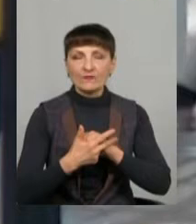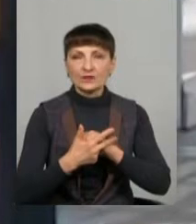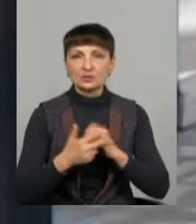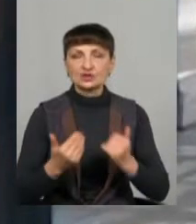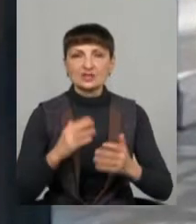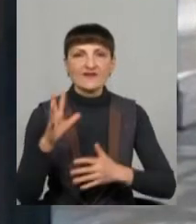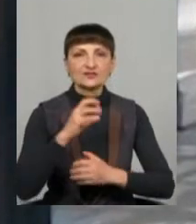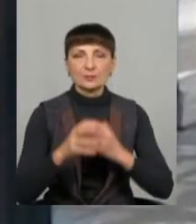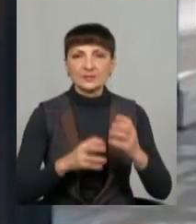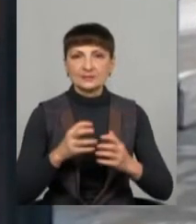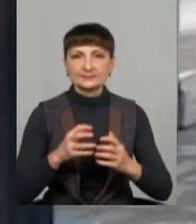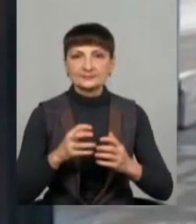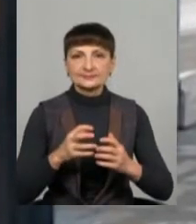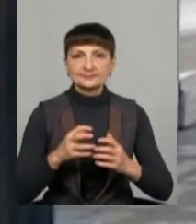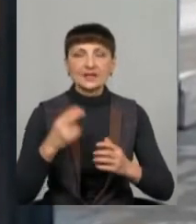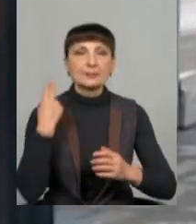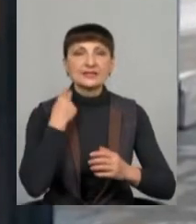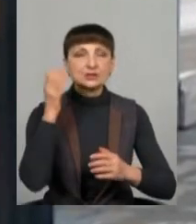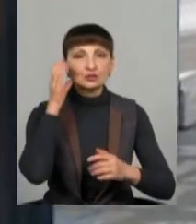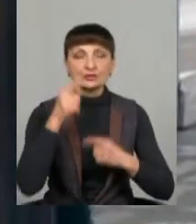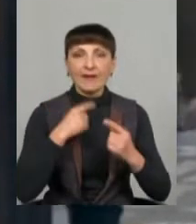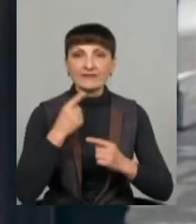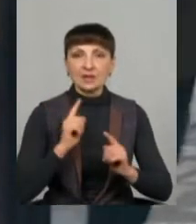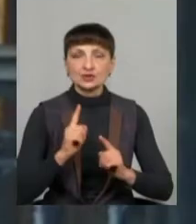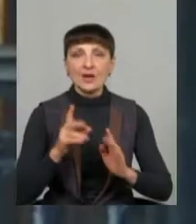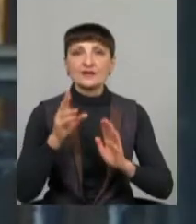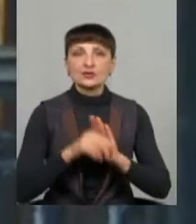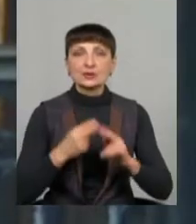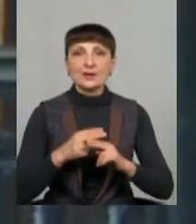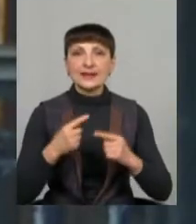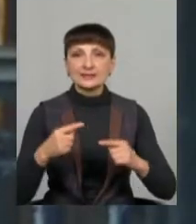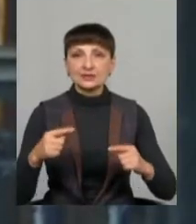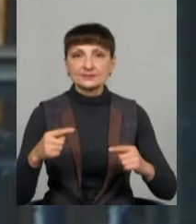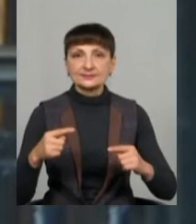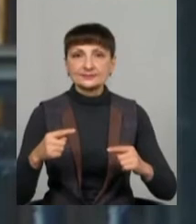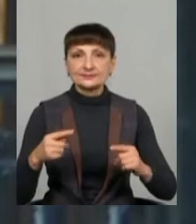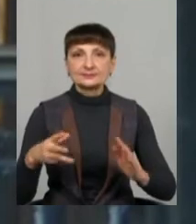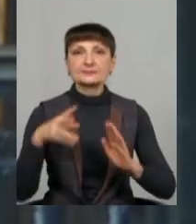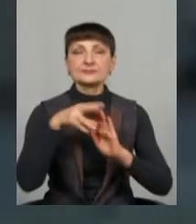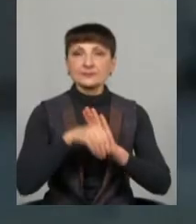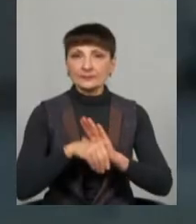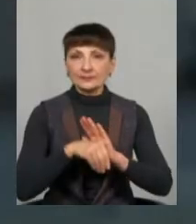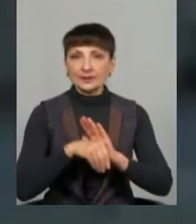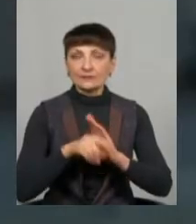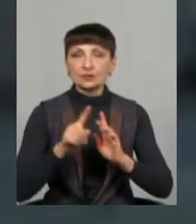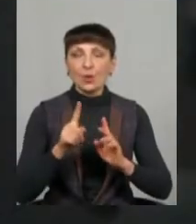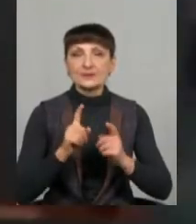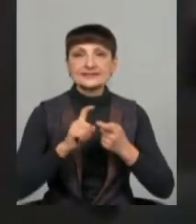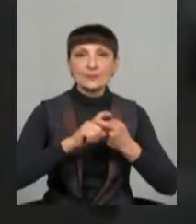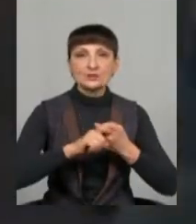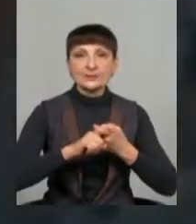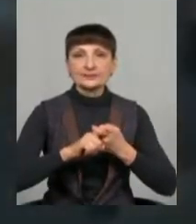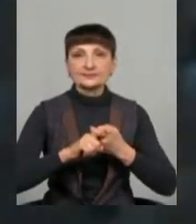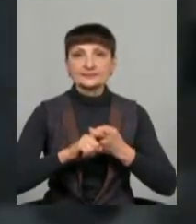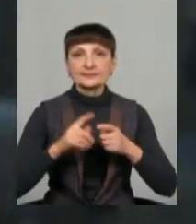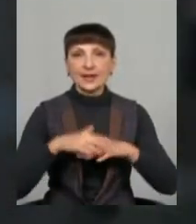во всем мире. Британские ученые обращают внимание, что в число этих отличий входит и способ, которым вирус прикрепляется к клеткам человека.